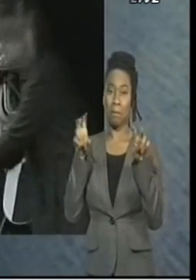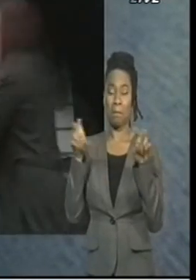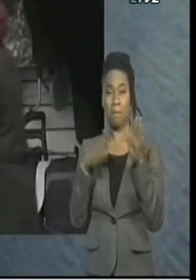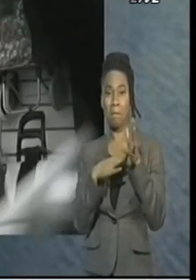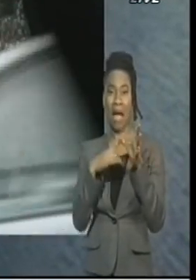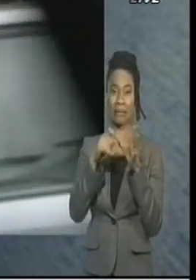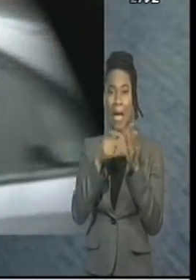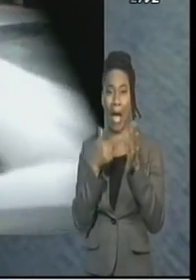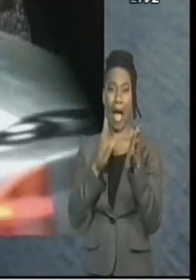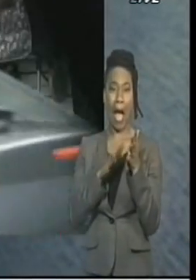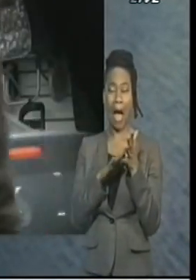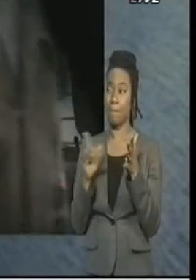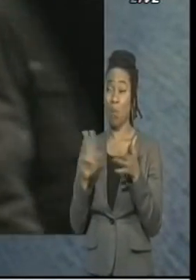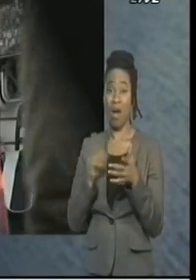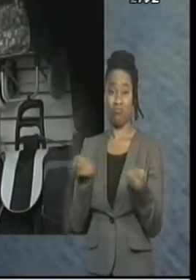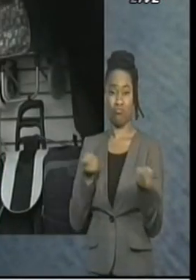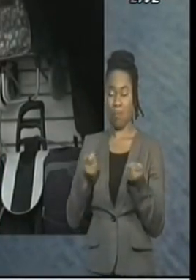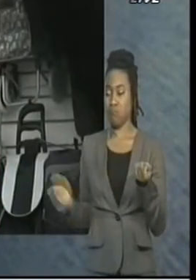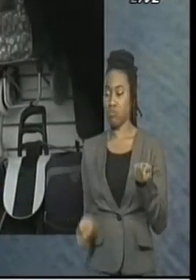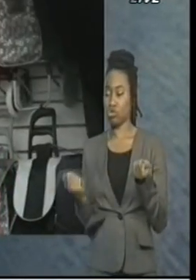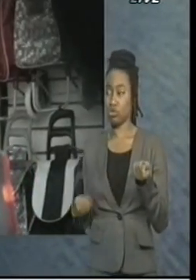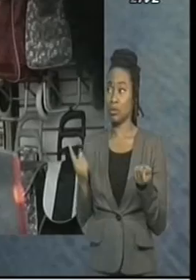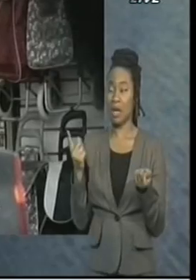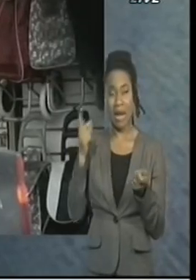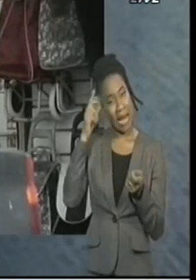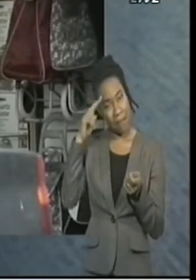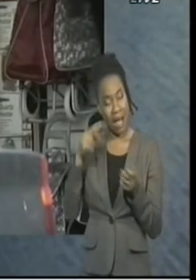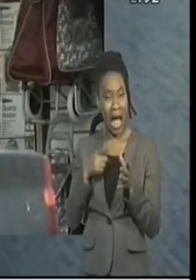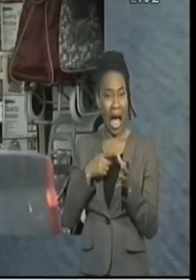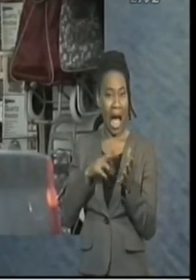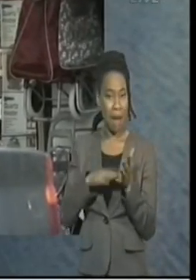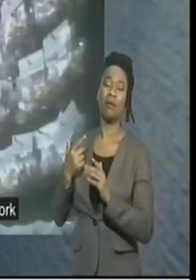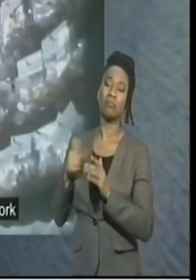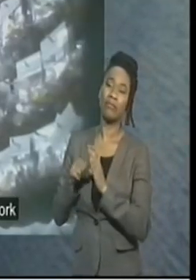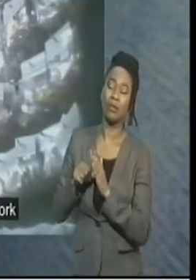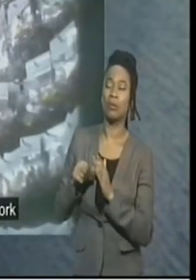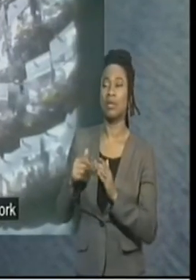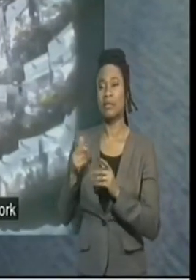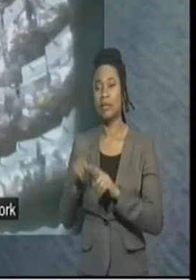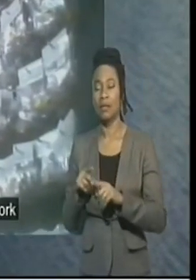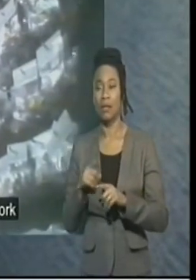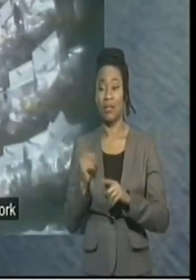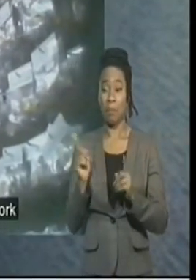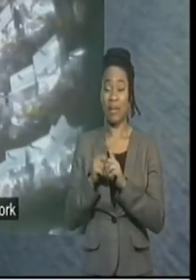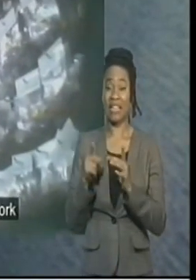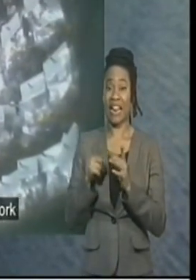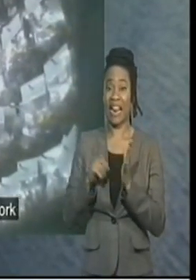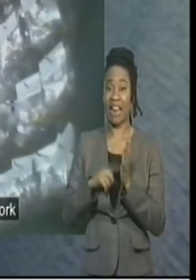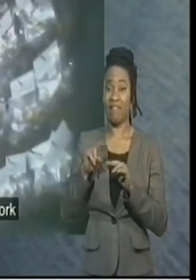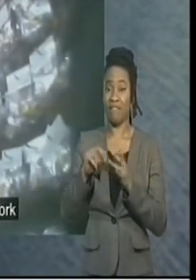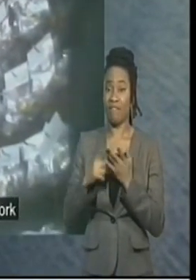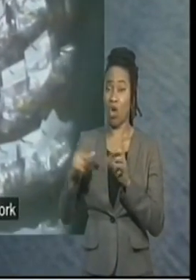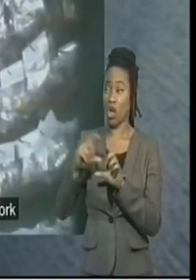prostitution racket. Her name's Amajit Kaur, known as Pabby. Her girl. मैं खुद अपने वालों स्पॉन्सर